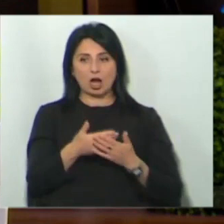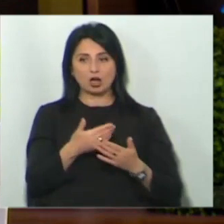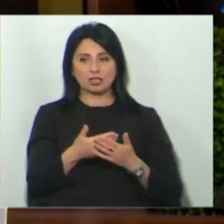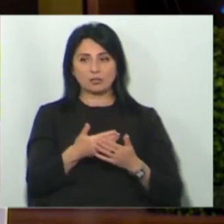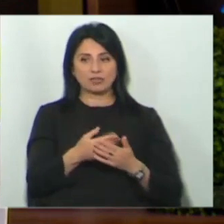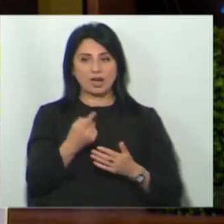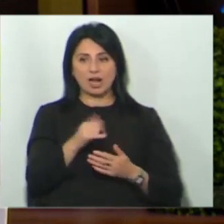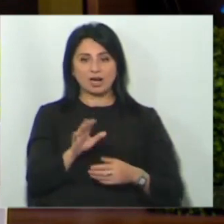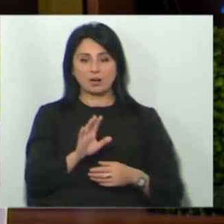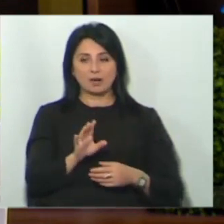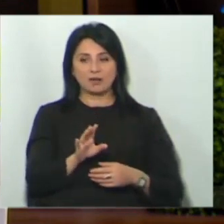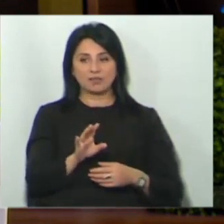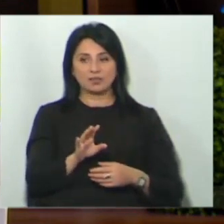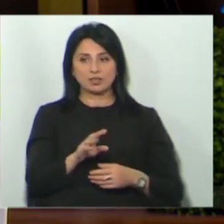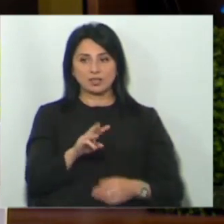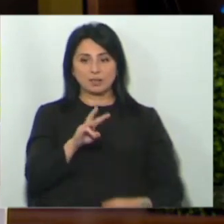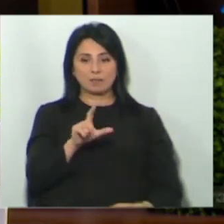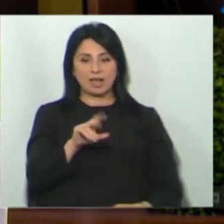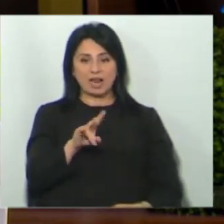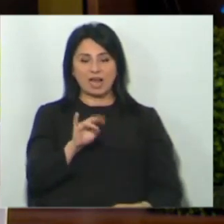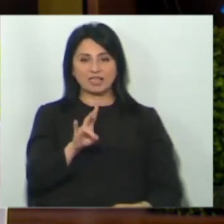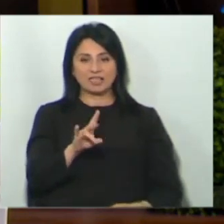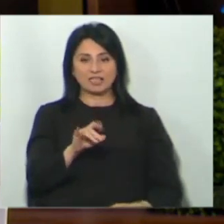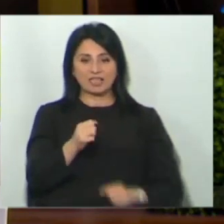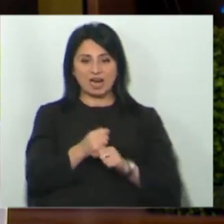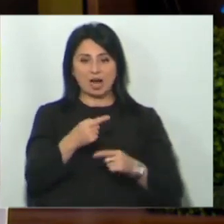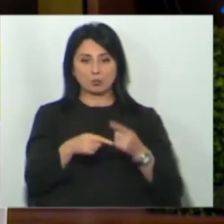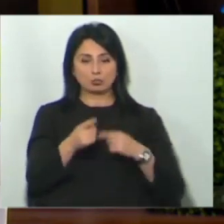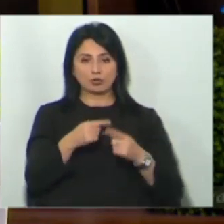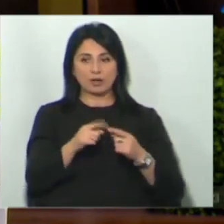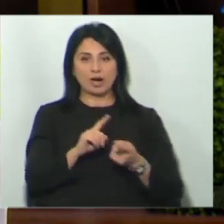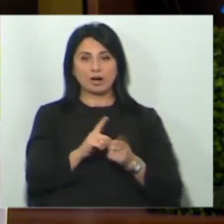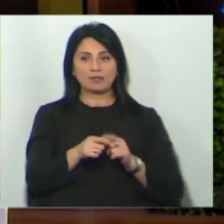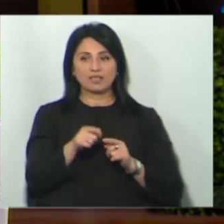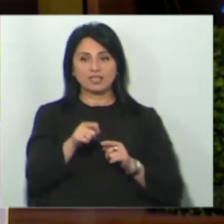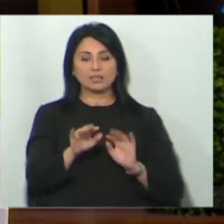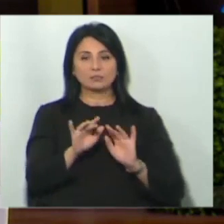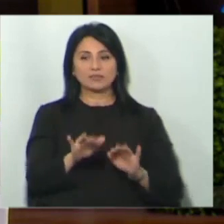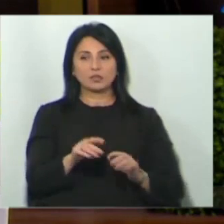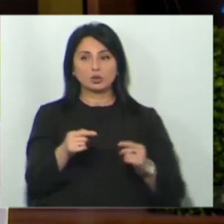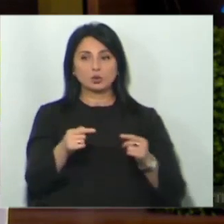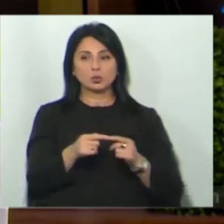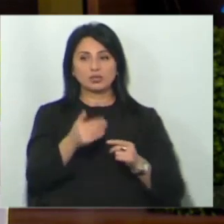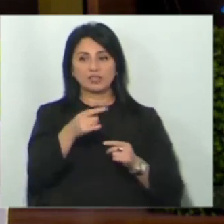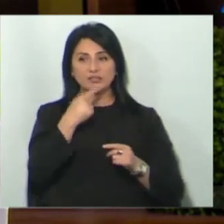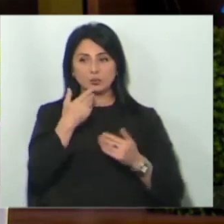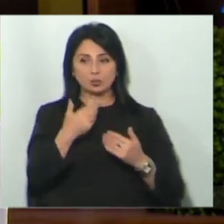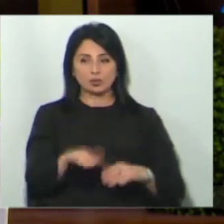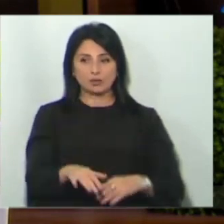გააქტიურება, ანუ არა მარტო მელანინის გამომუშავების გააქტიურება, არამედ იქ მიმდინარეობს აი ზუსტად თქვენ თქვით,